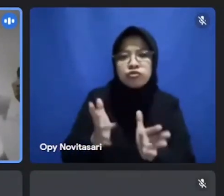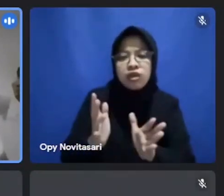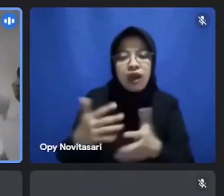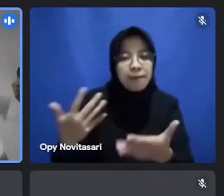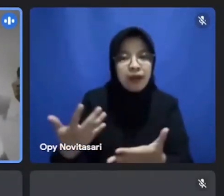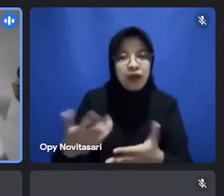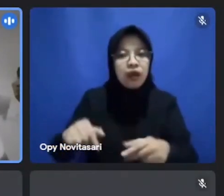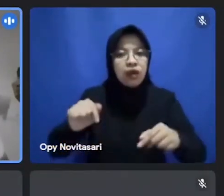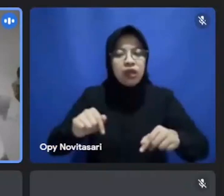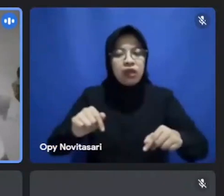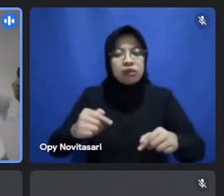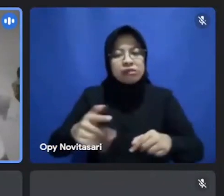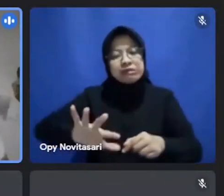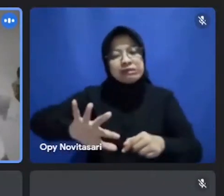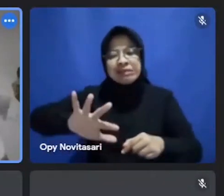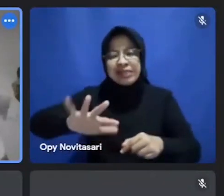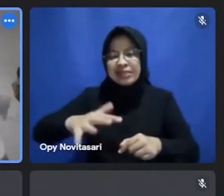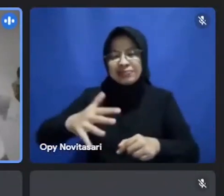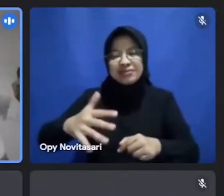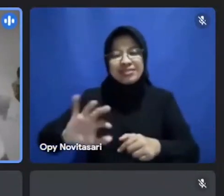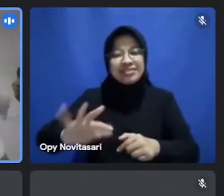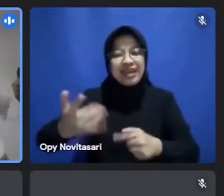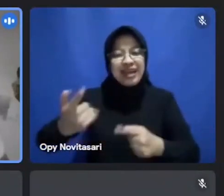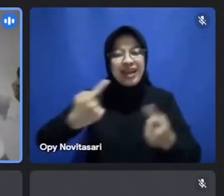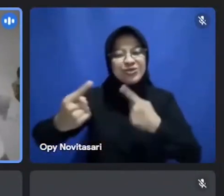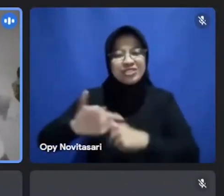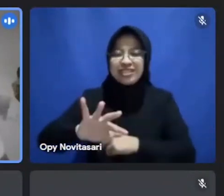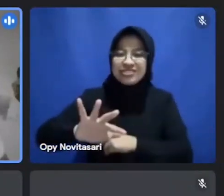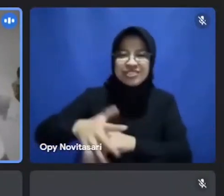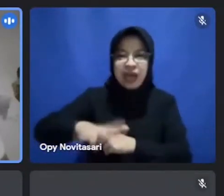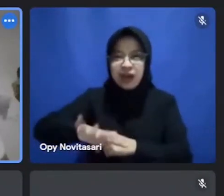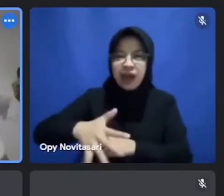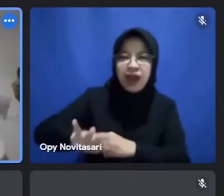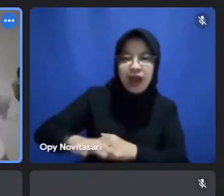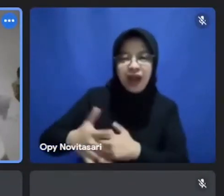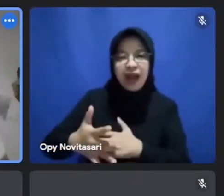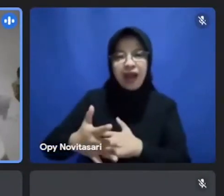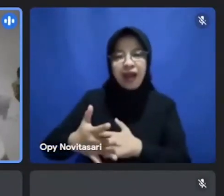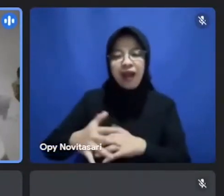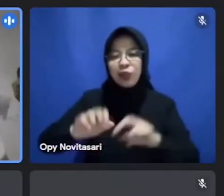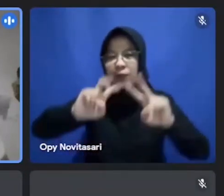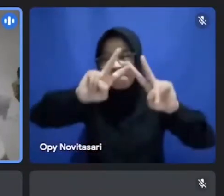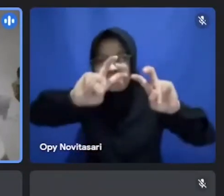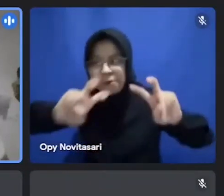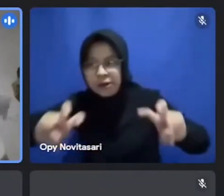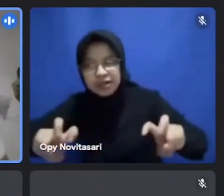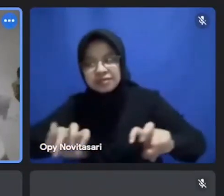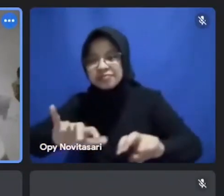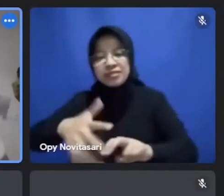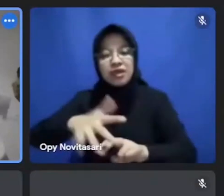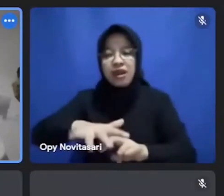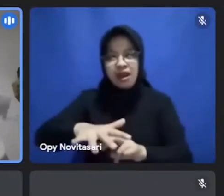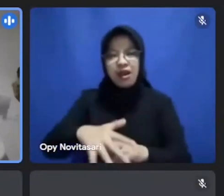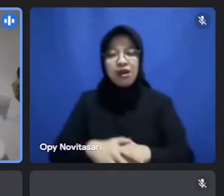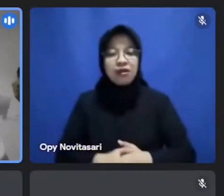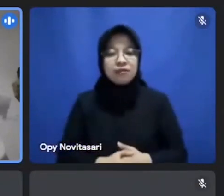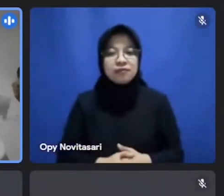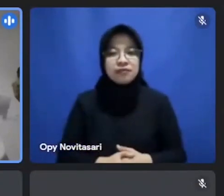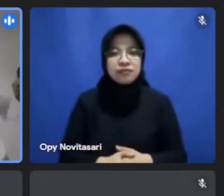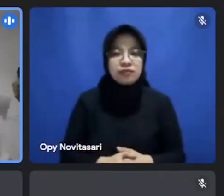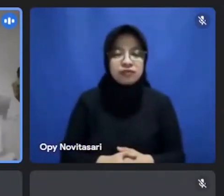hal yang memang cukup jarang dibahas mungkin juga e dikritisi eh lalu juga apa